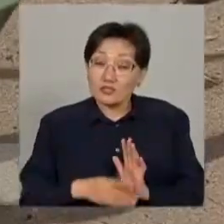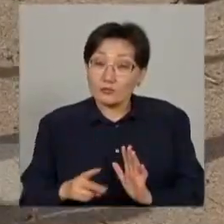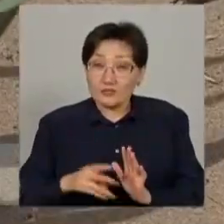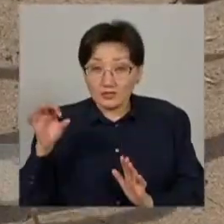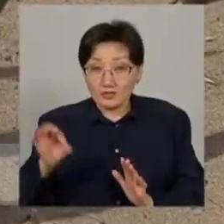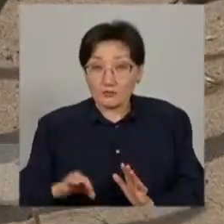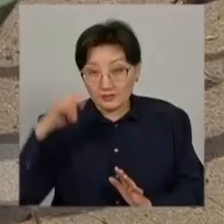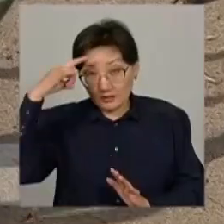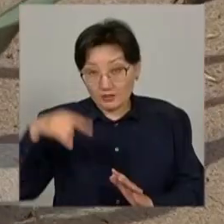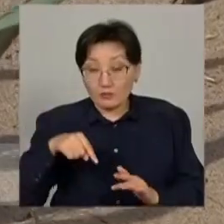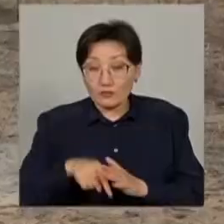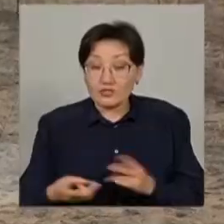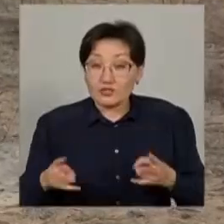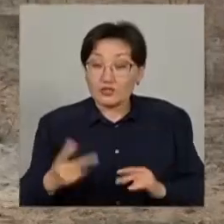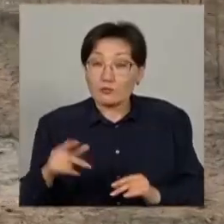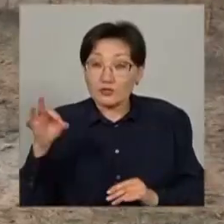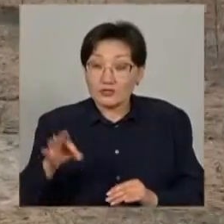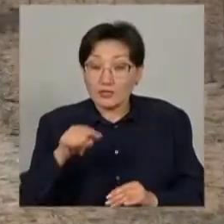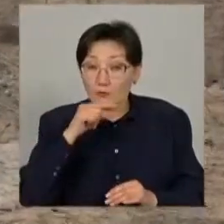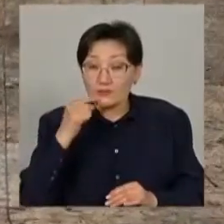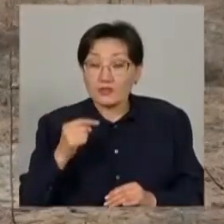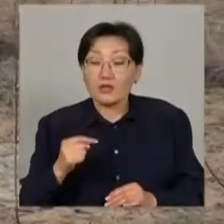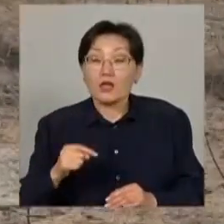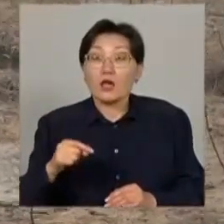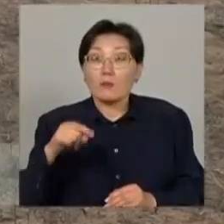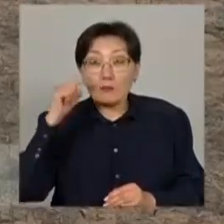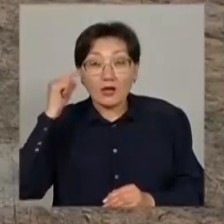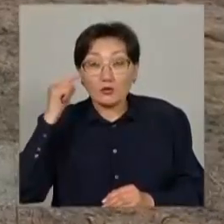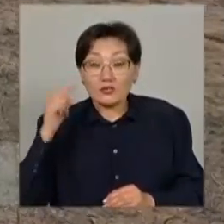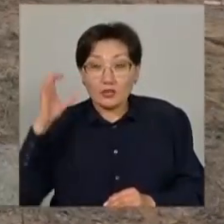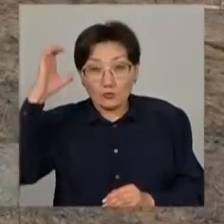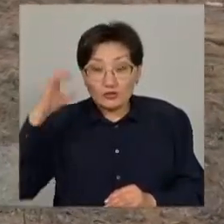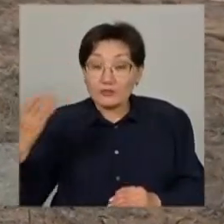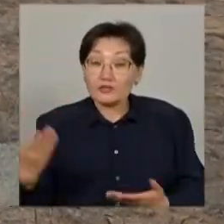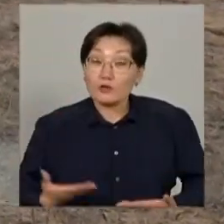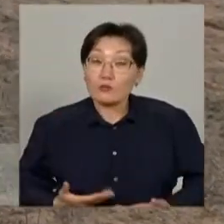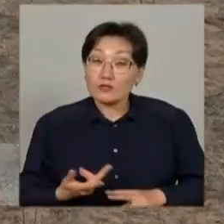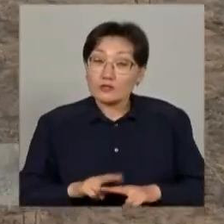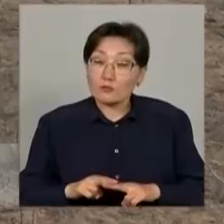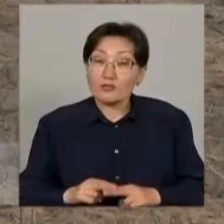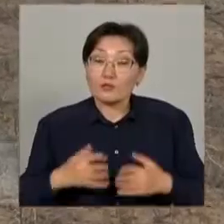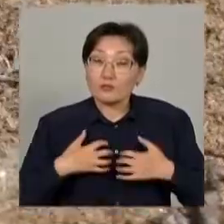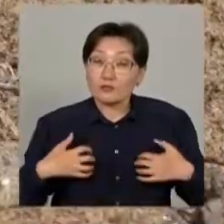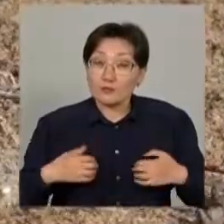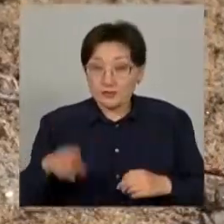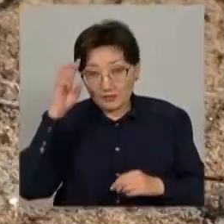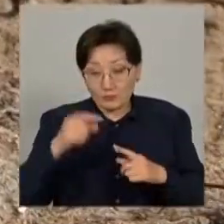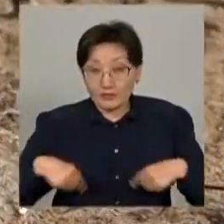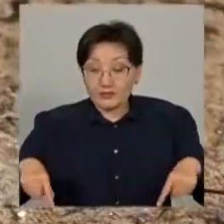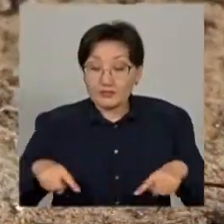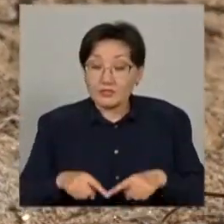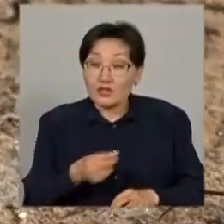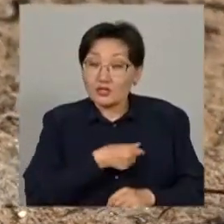97% Қазақстан аумағын ал қалған 3% Ресей, Моңғолия және Өзбекстанды мекендейді. Бұл туралы Охотзоопром мемлекеттік